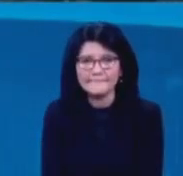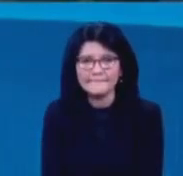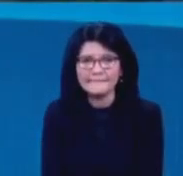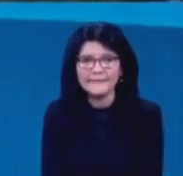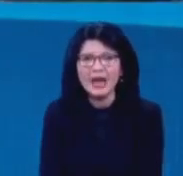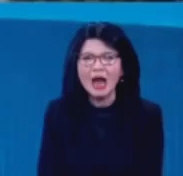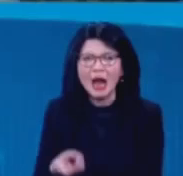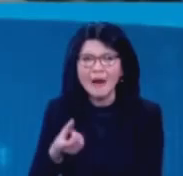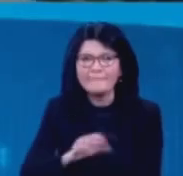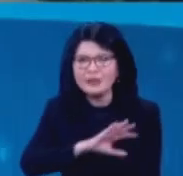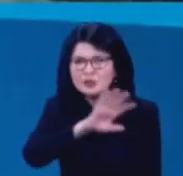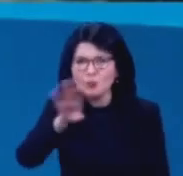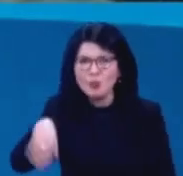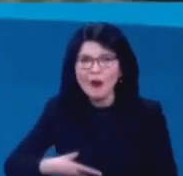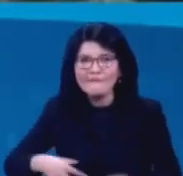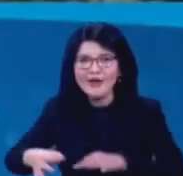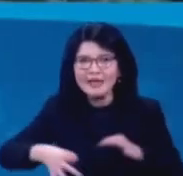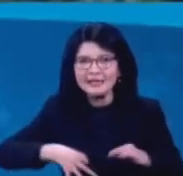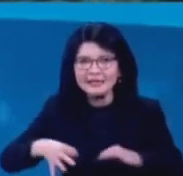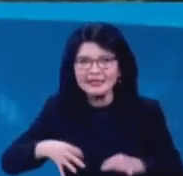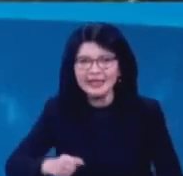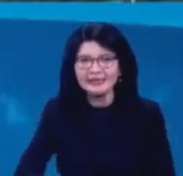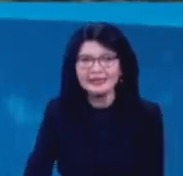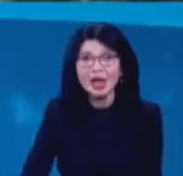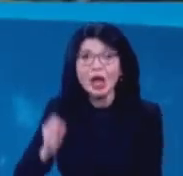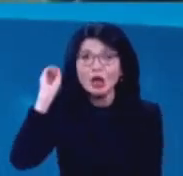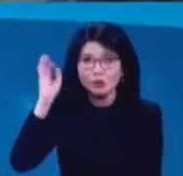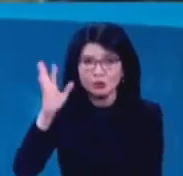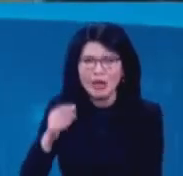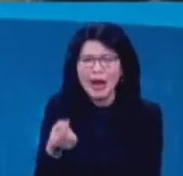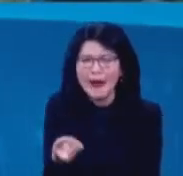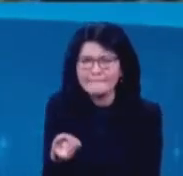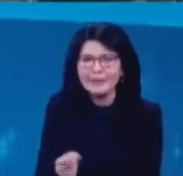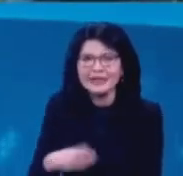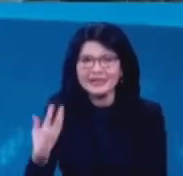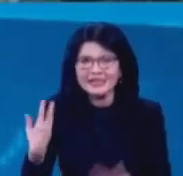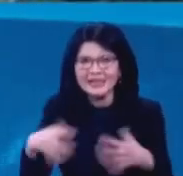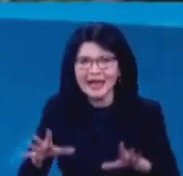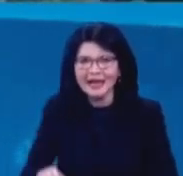semua fasilitas sudah hampir rampung dan tinggal